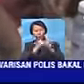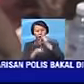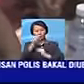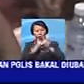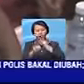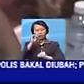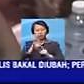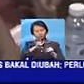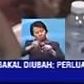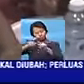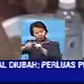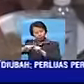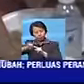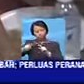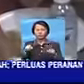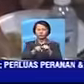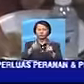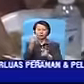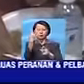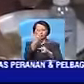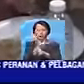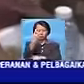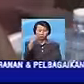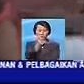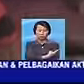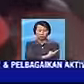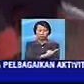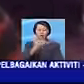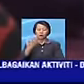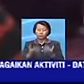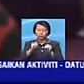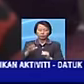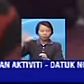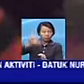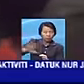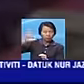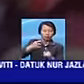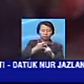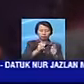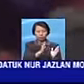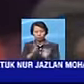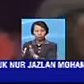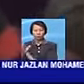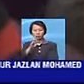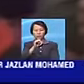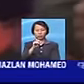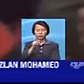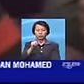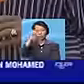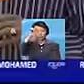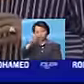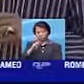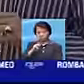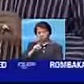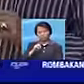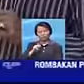juadah yang berbeza-beza sebanyak 4 kali sehari. Mungkin kita dapat gambaran daripada penyelar Rasdun iaitu Cik Mansur